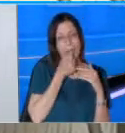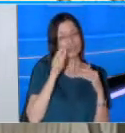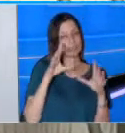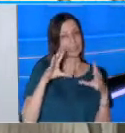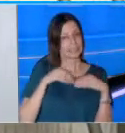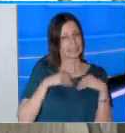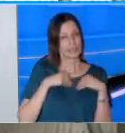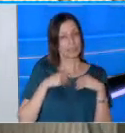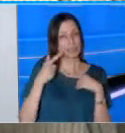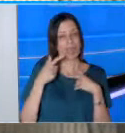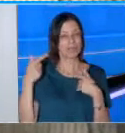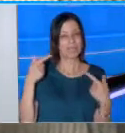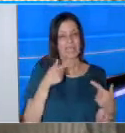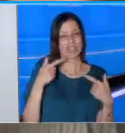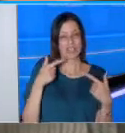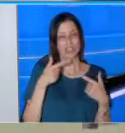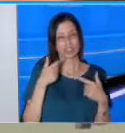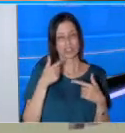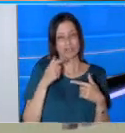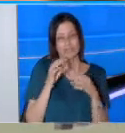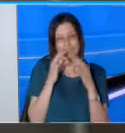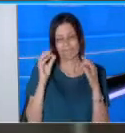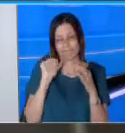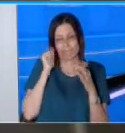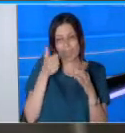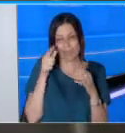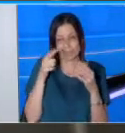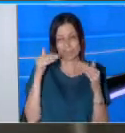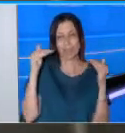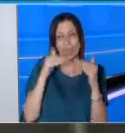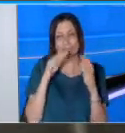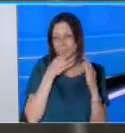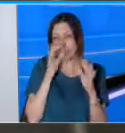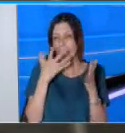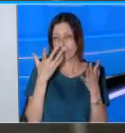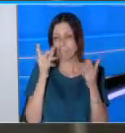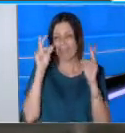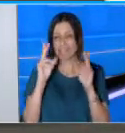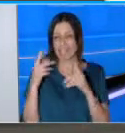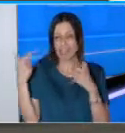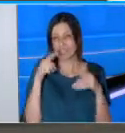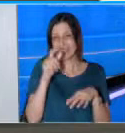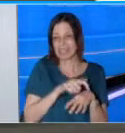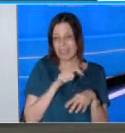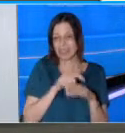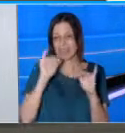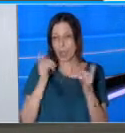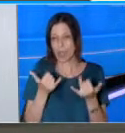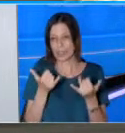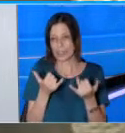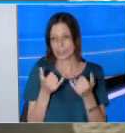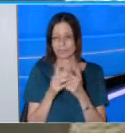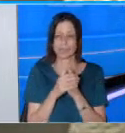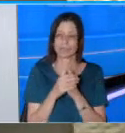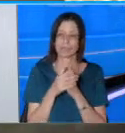אש החל ממחר מתואמת. אז אני אשאל אותך, האם הפסקת אש עכשיו זה הזמן הנכון?